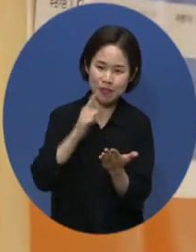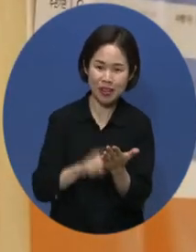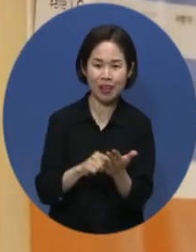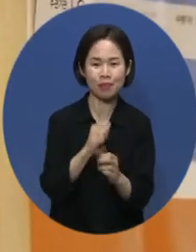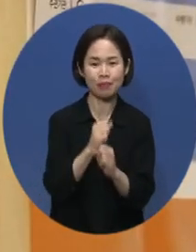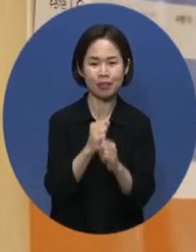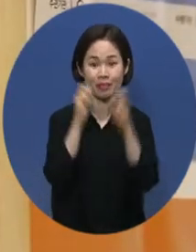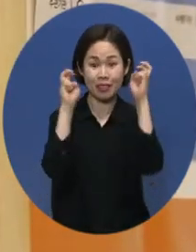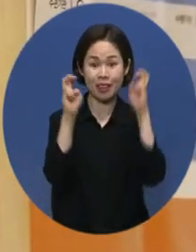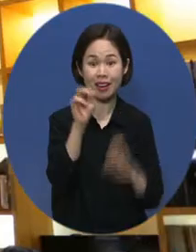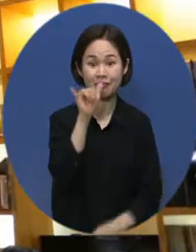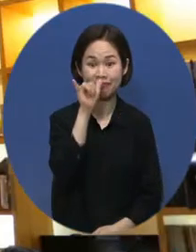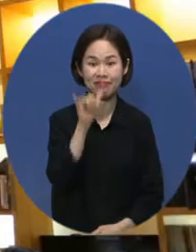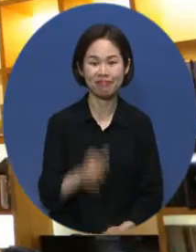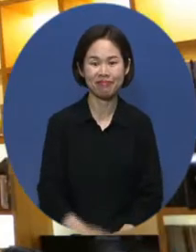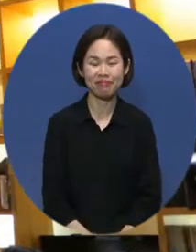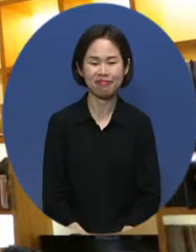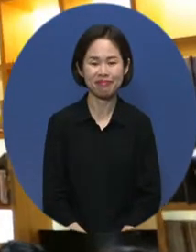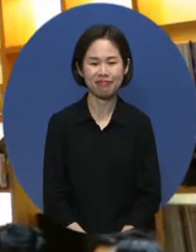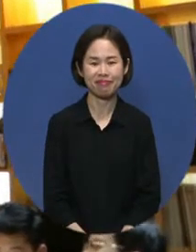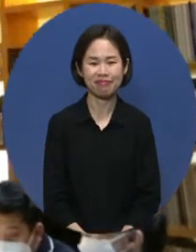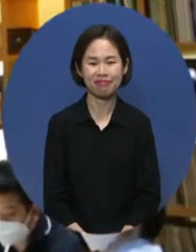있습니다.